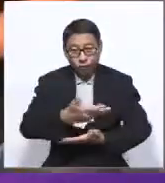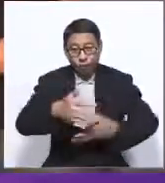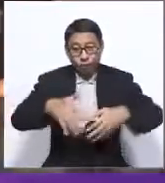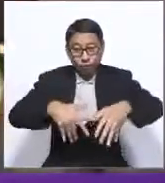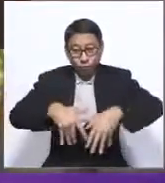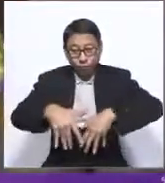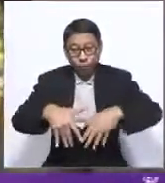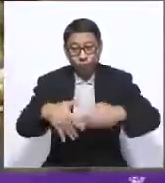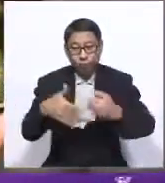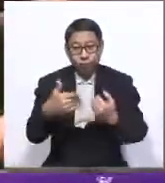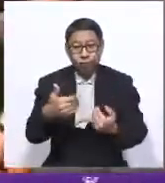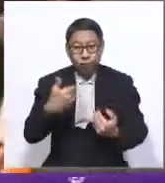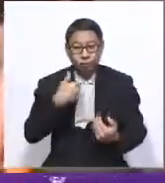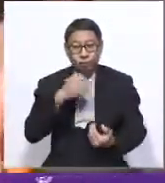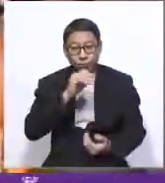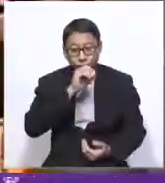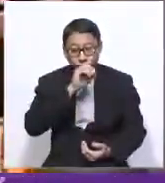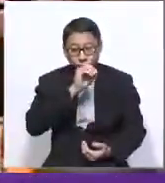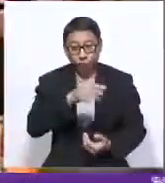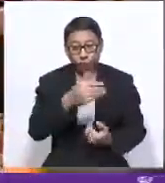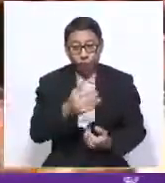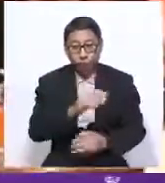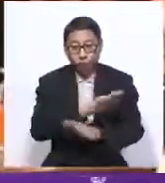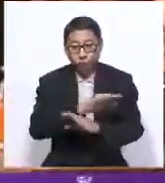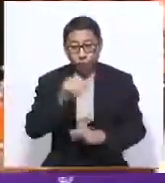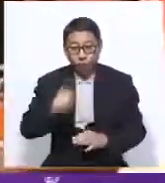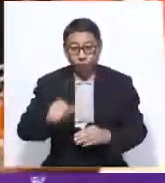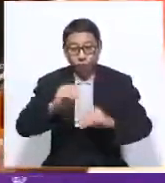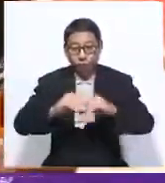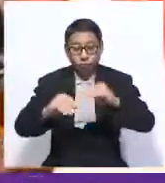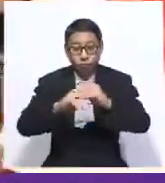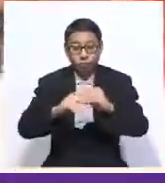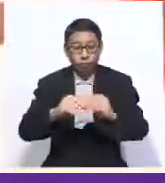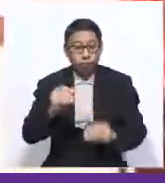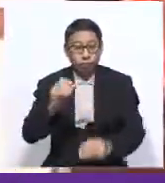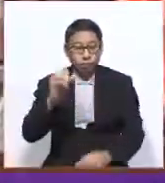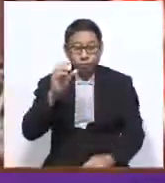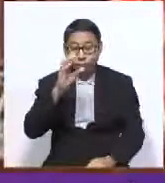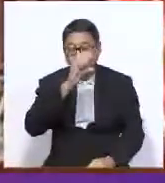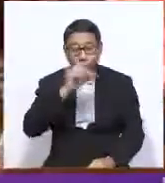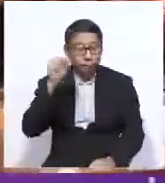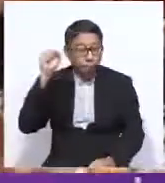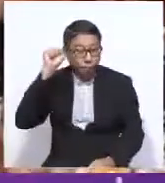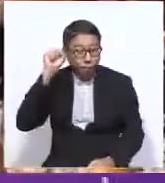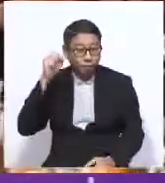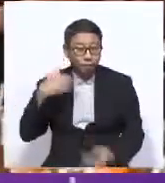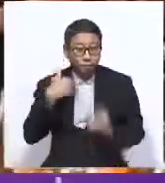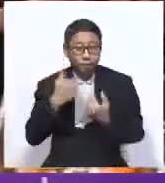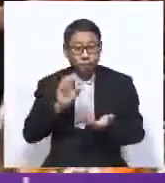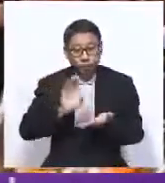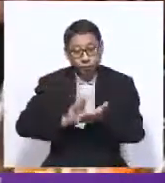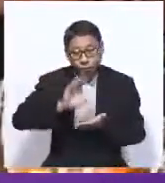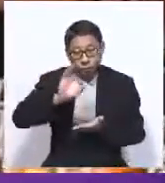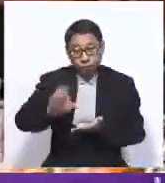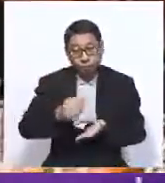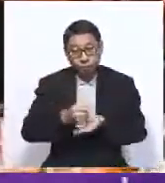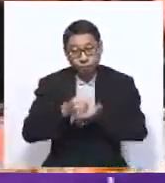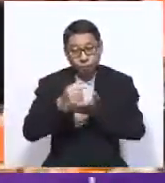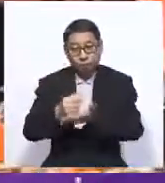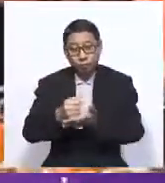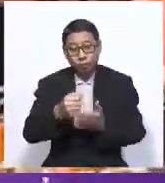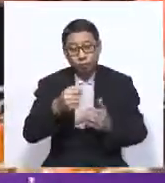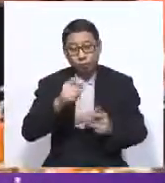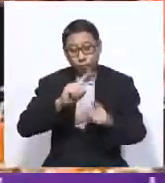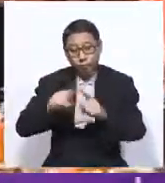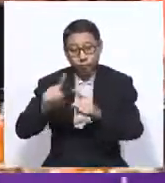ประชาชนในแต่ละพื้นที่เนี่ยท่านบอกว่าไม่ใช่โครงการหาเสียงนะคะว่าแต่ว่าเป็นการนำงบประมาณลงไปในพื้น